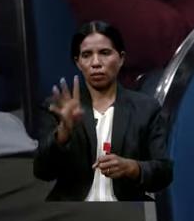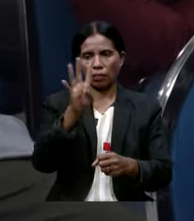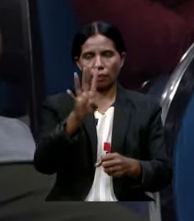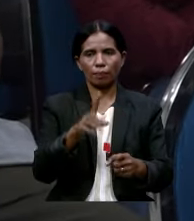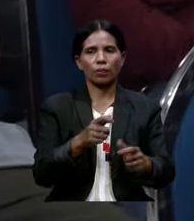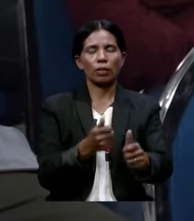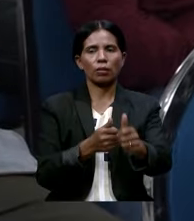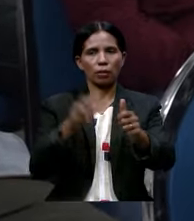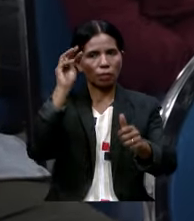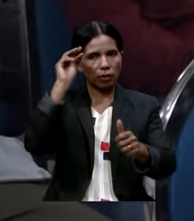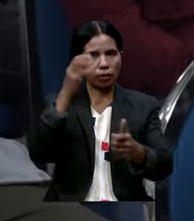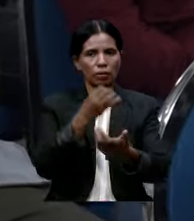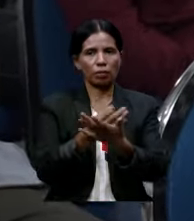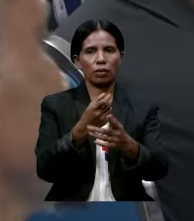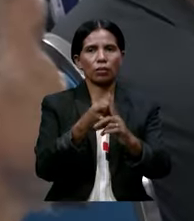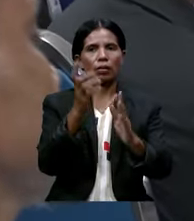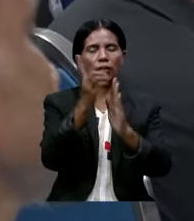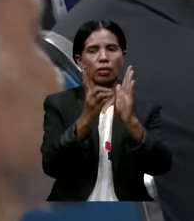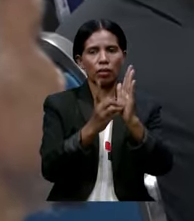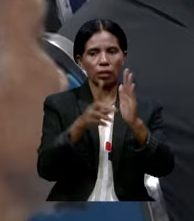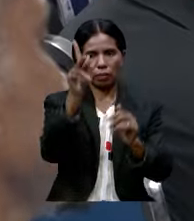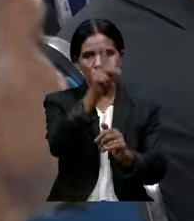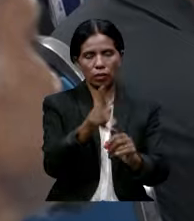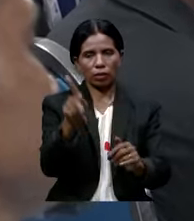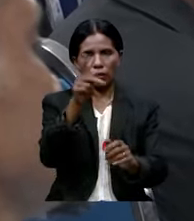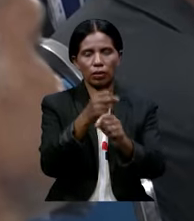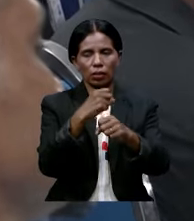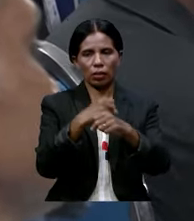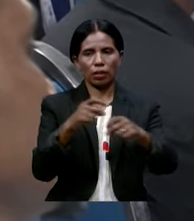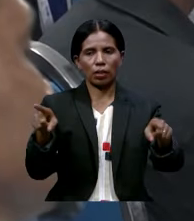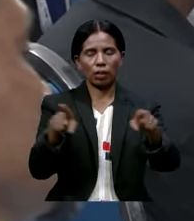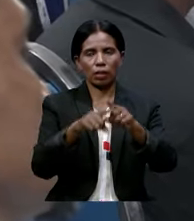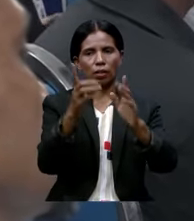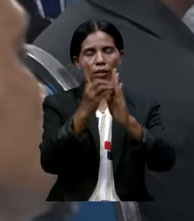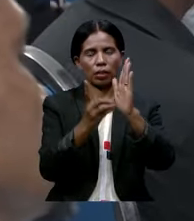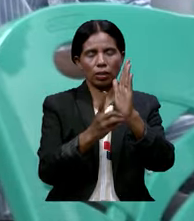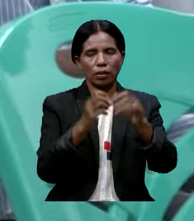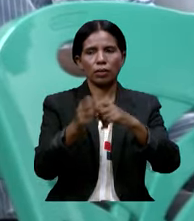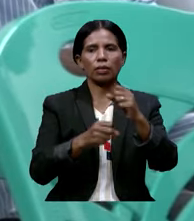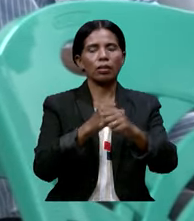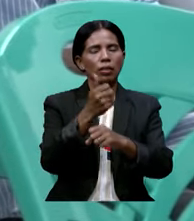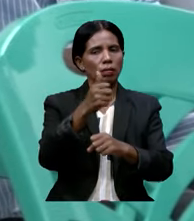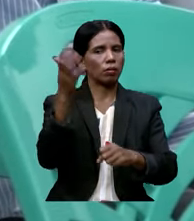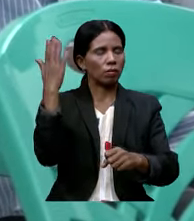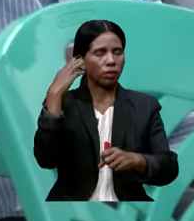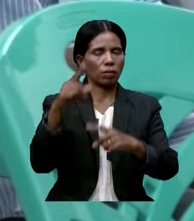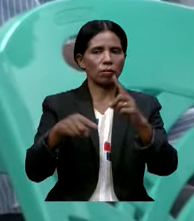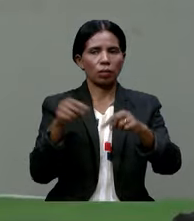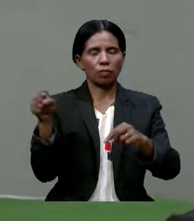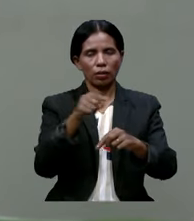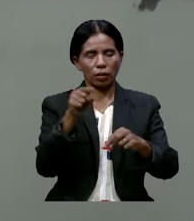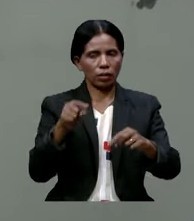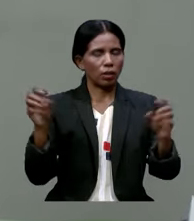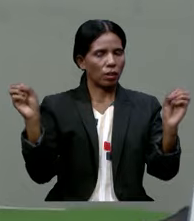Tuir Ministra Finanças, husi dados pesquisa ne, atu halo comparação, o dados tina Sanulu Bakotuk, banyera porsentase ne